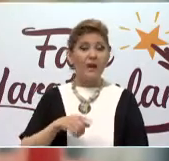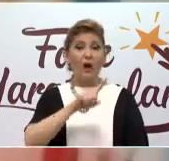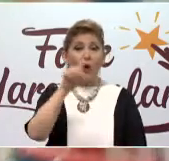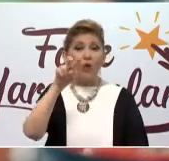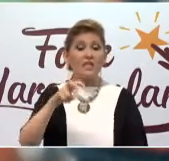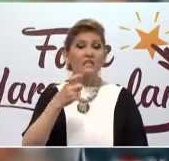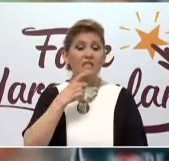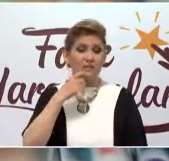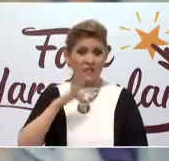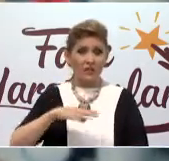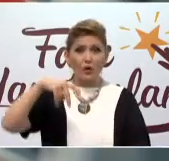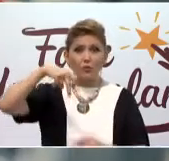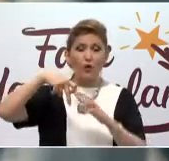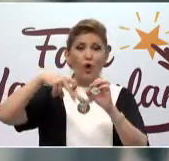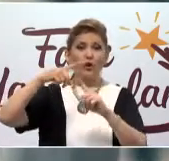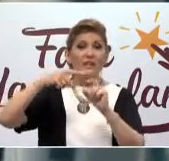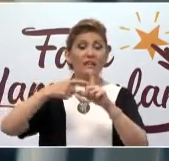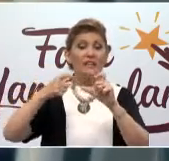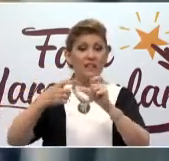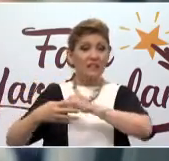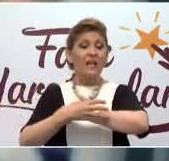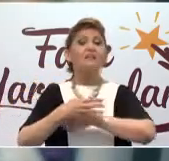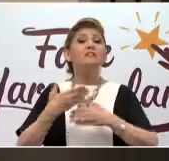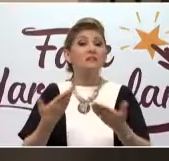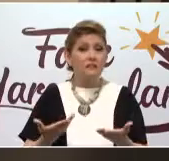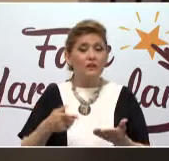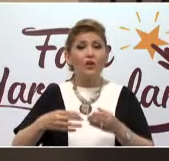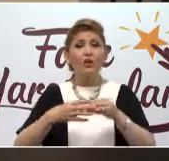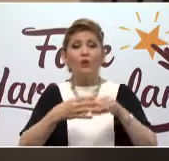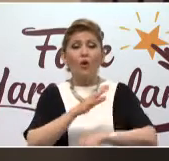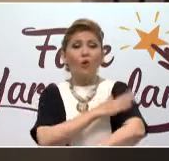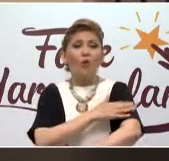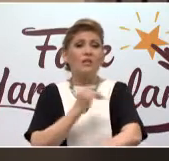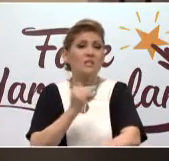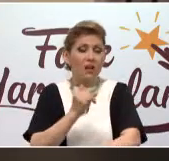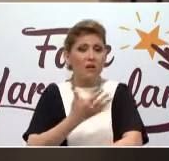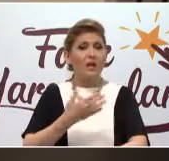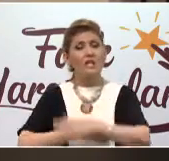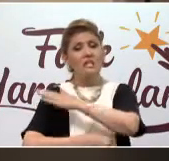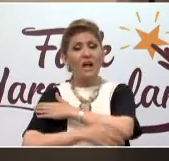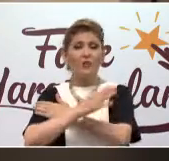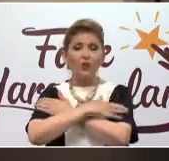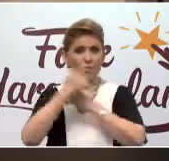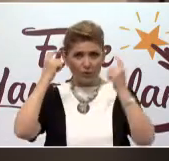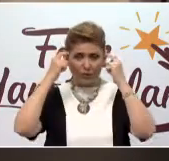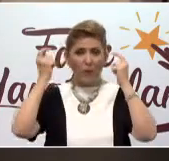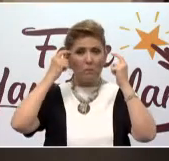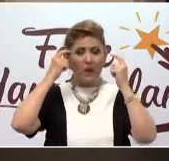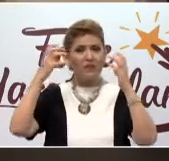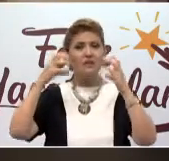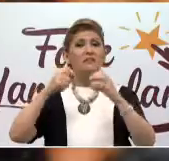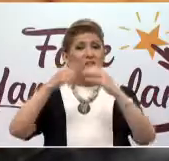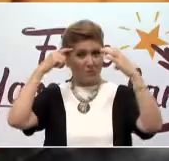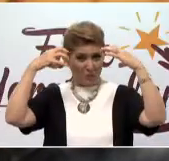18 yaşına kadar protez takamıyorlar. Bu süre zarfında da kol kasları zayıflıyor. Sağ beyin, sol beyin gelişimi